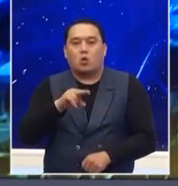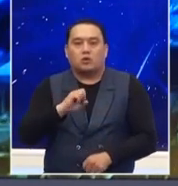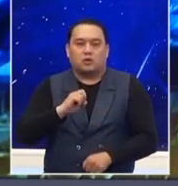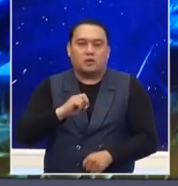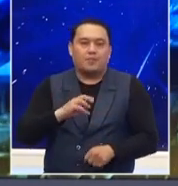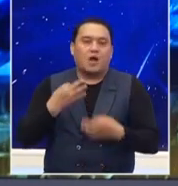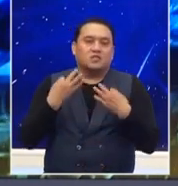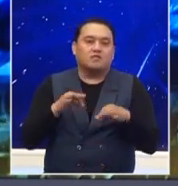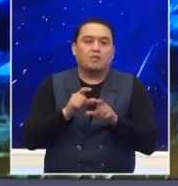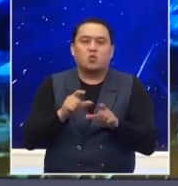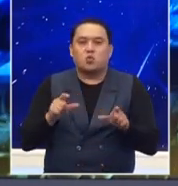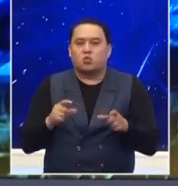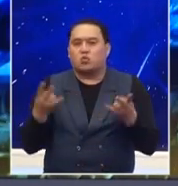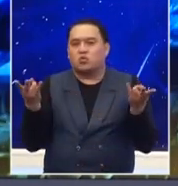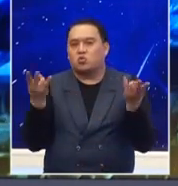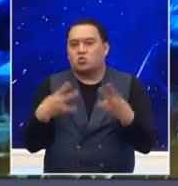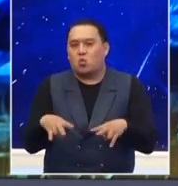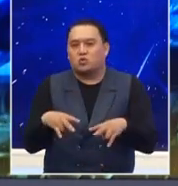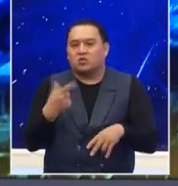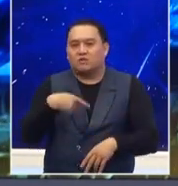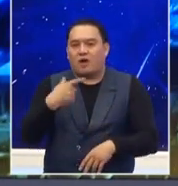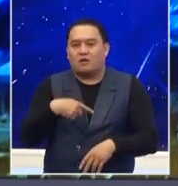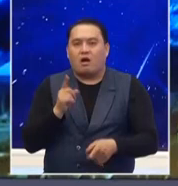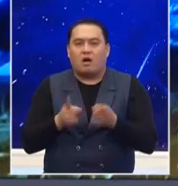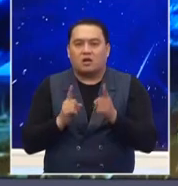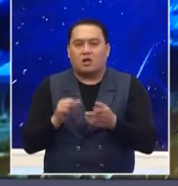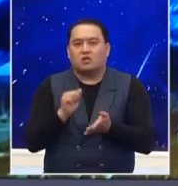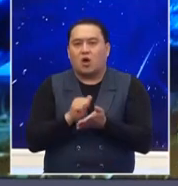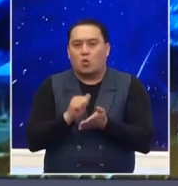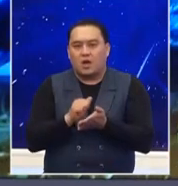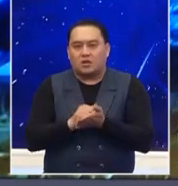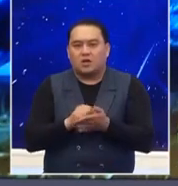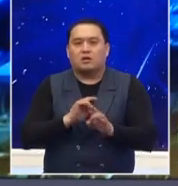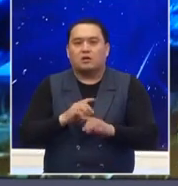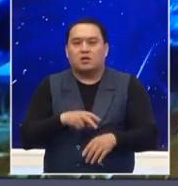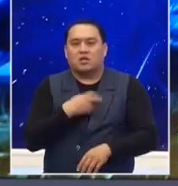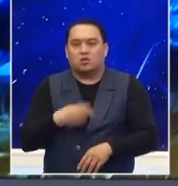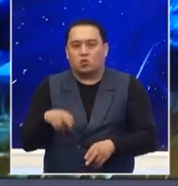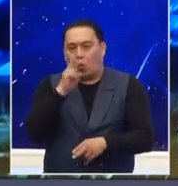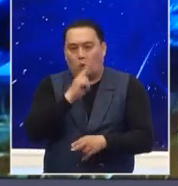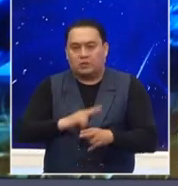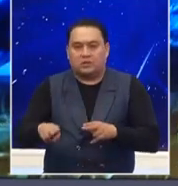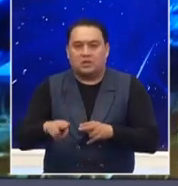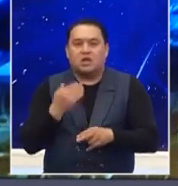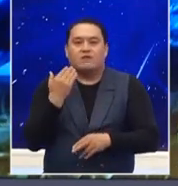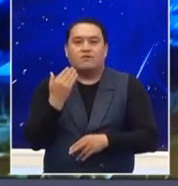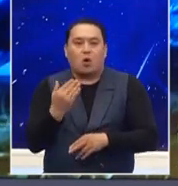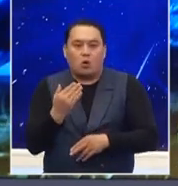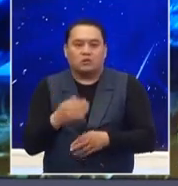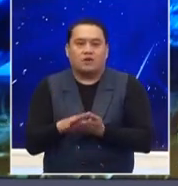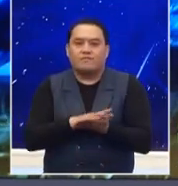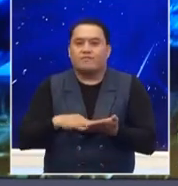Это освободит граждан от необходимости носить с собой оригиналы документов, подвергая их риску утери и